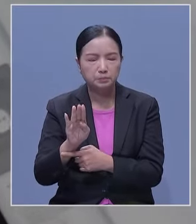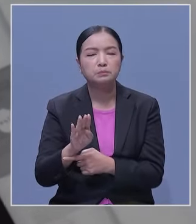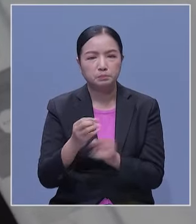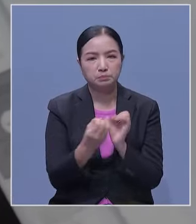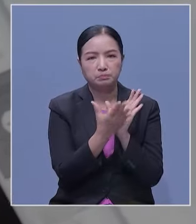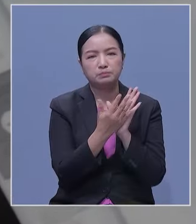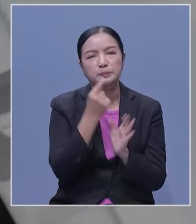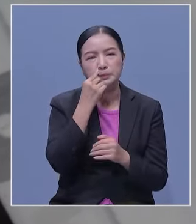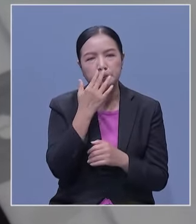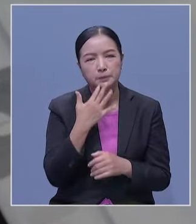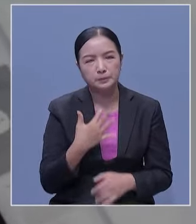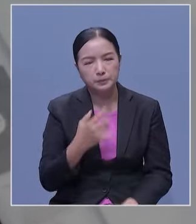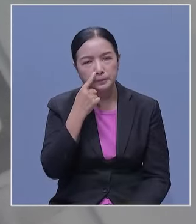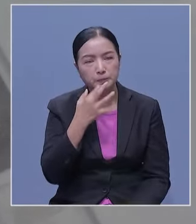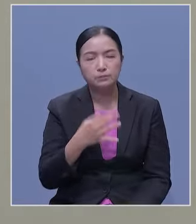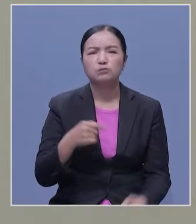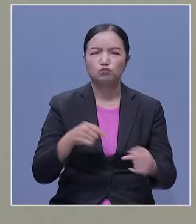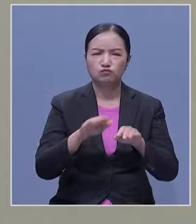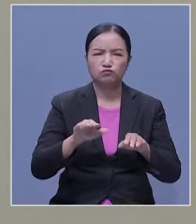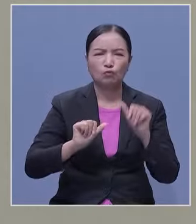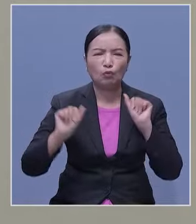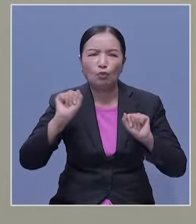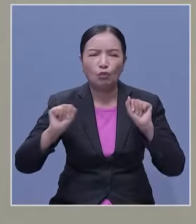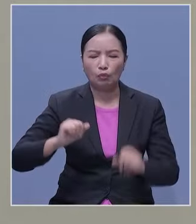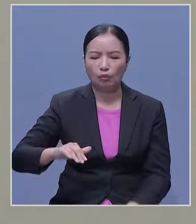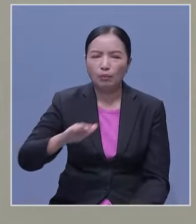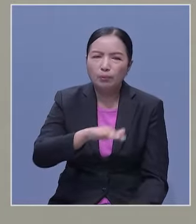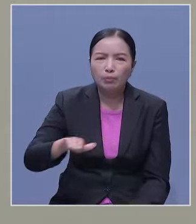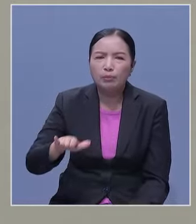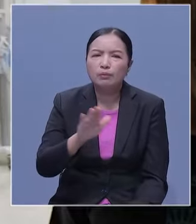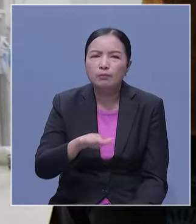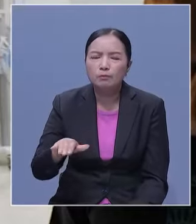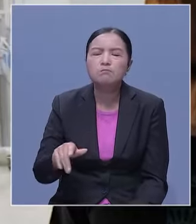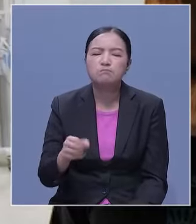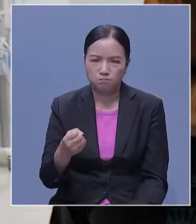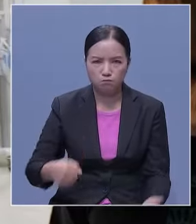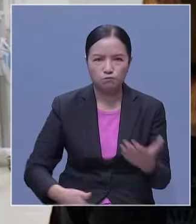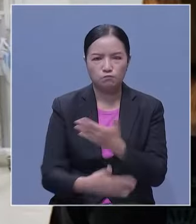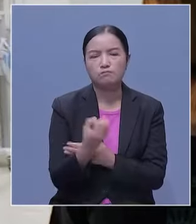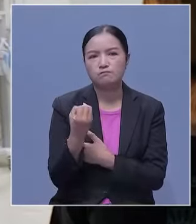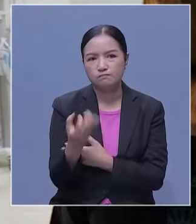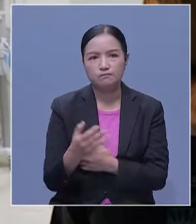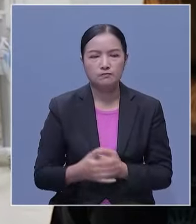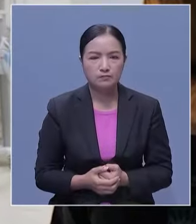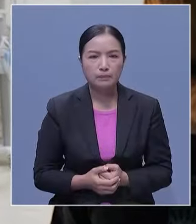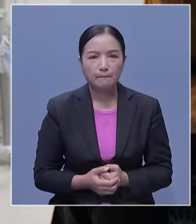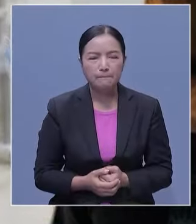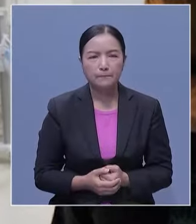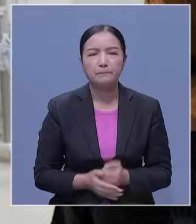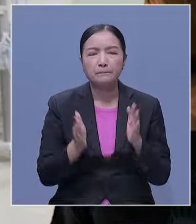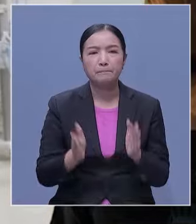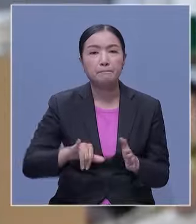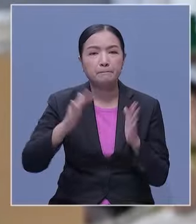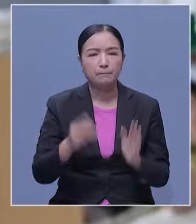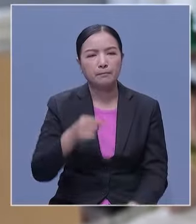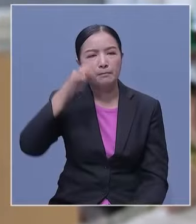ายโดยเฉพาะเด็กเล็กที่มีโอกาสเลือดกำเดาไหลง่ายกว่าผู้ใหญ่นะครับบางคนเป็นมากห้ามเลือดไม่ได้เนี่ยมัน